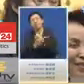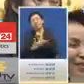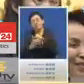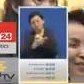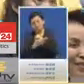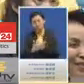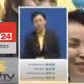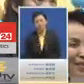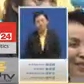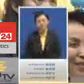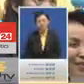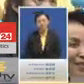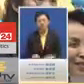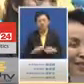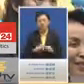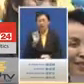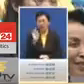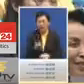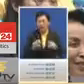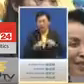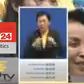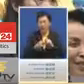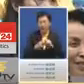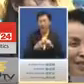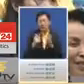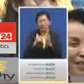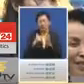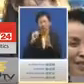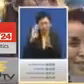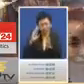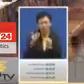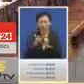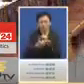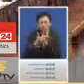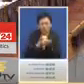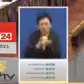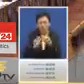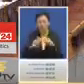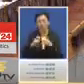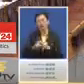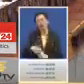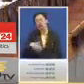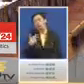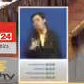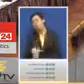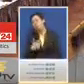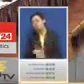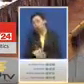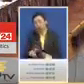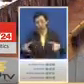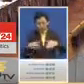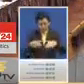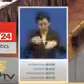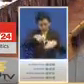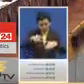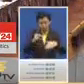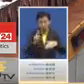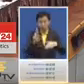นี่คือระดับความรุนแรงของปัญหายาบ้ายาเสพติดแล้วท่านที่นั่งครม.เนี่ย